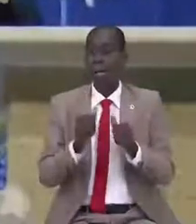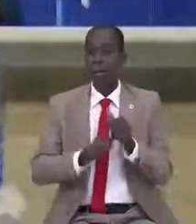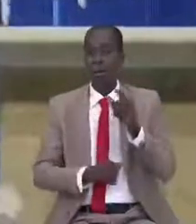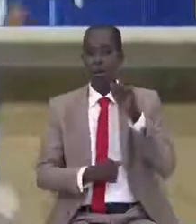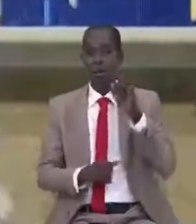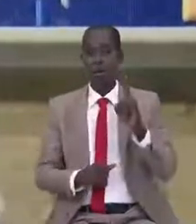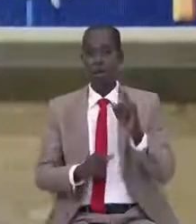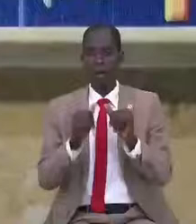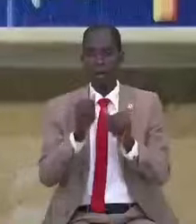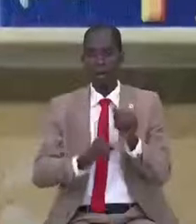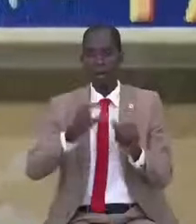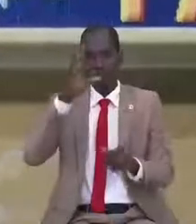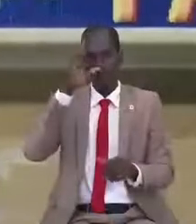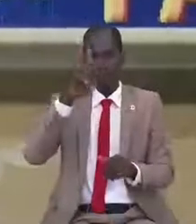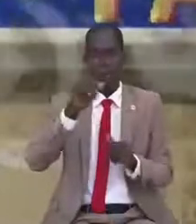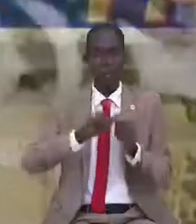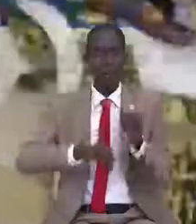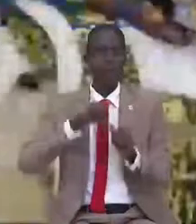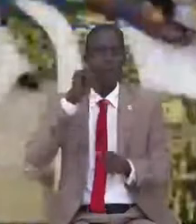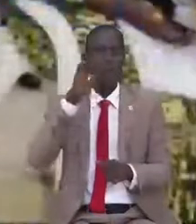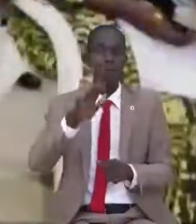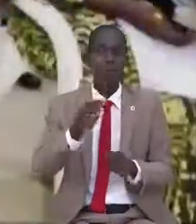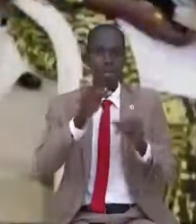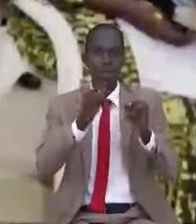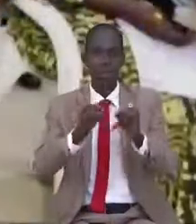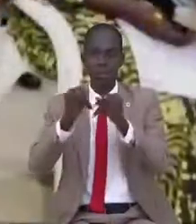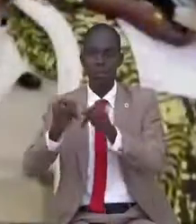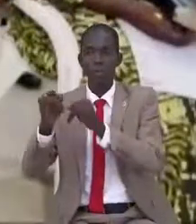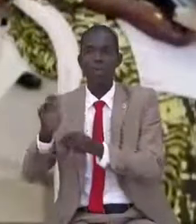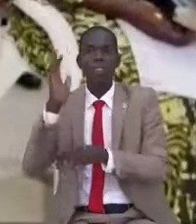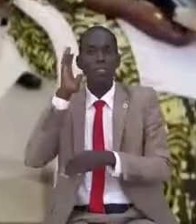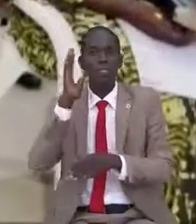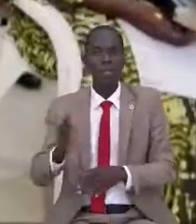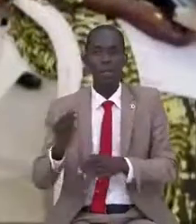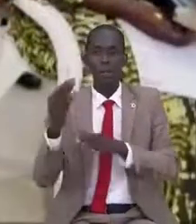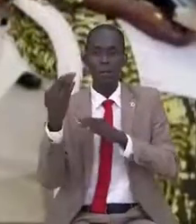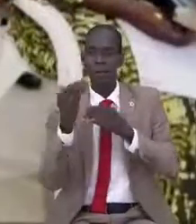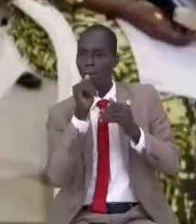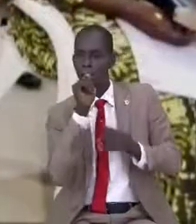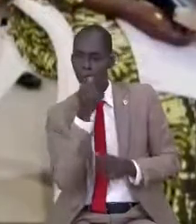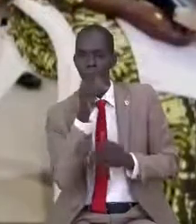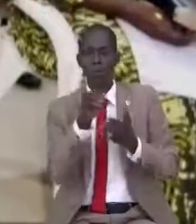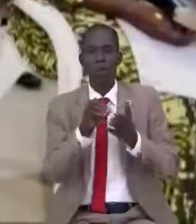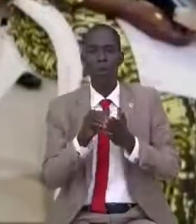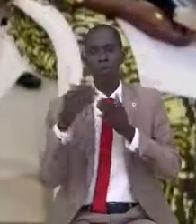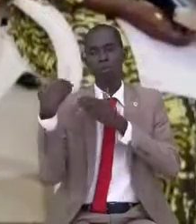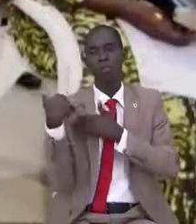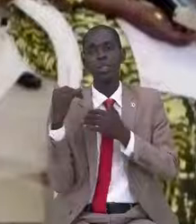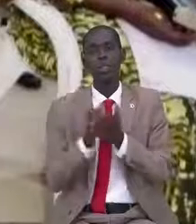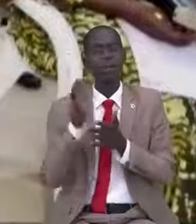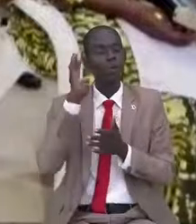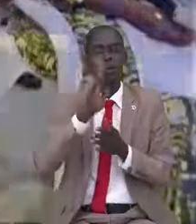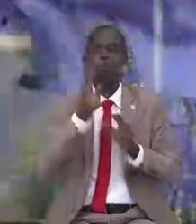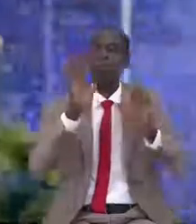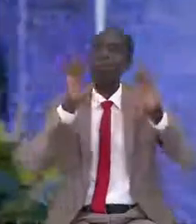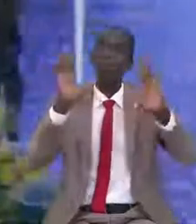fait que chacun, chaque homme, chaque femme, chacun portera son propre fardeau, ce sera